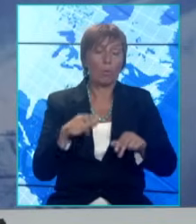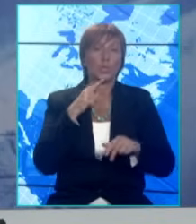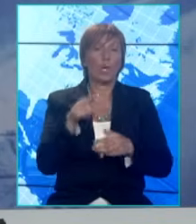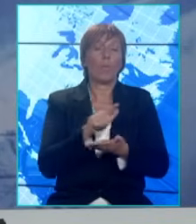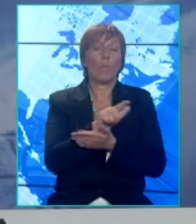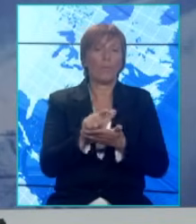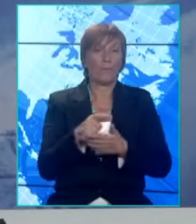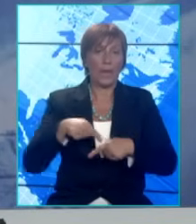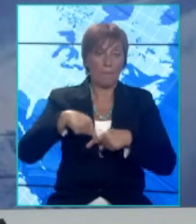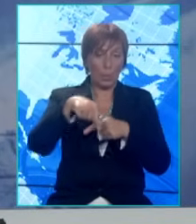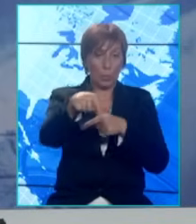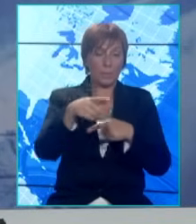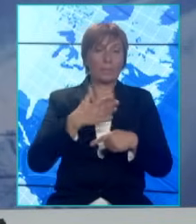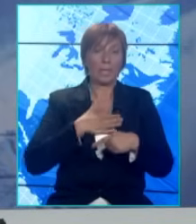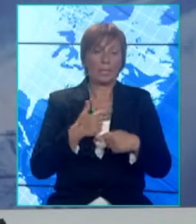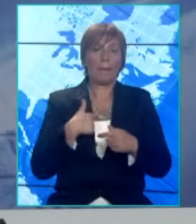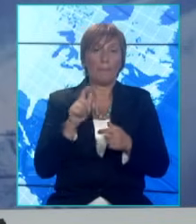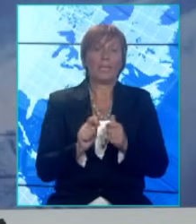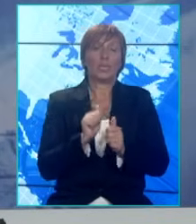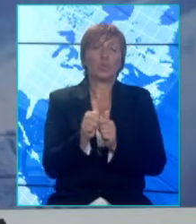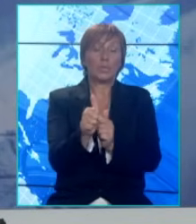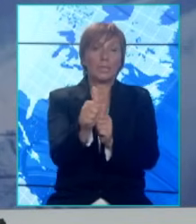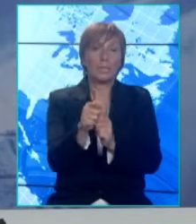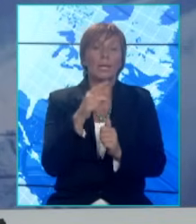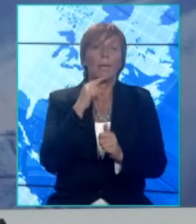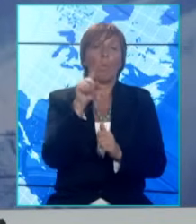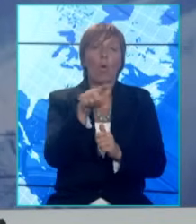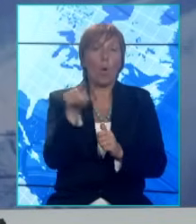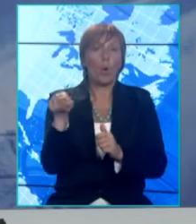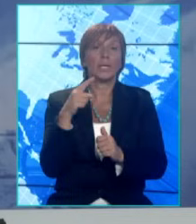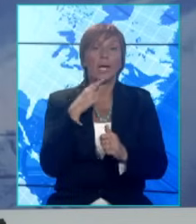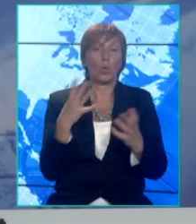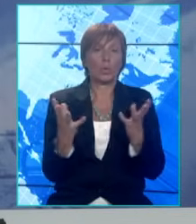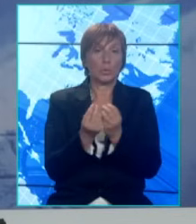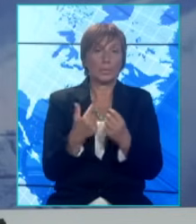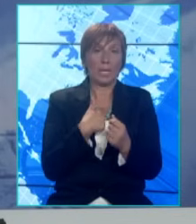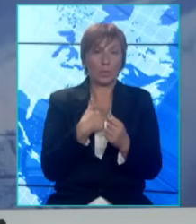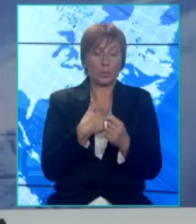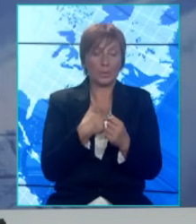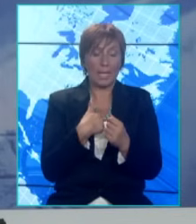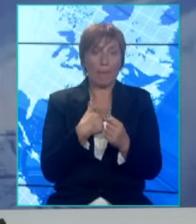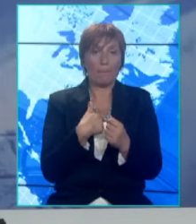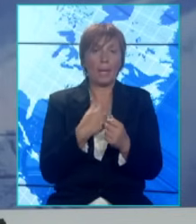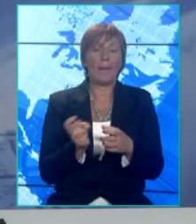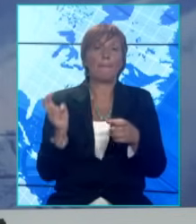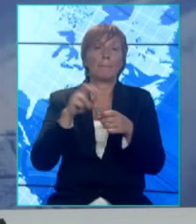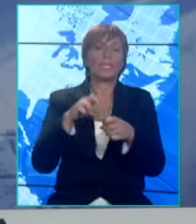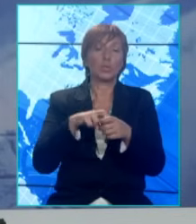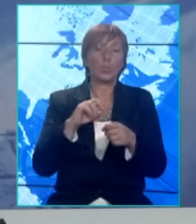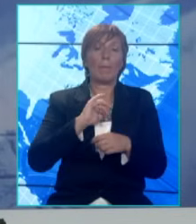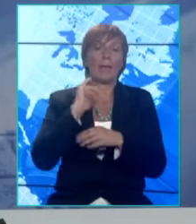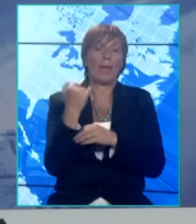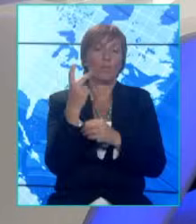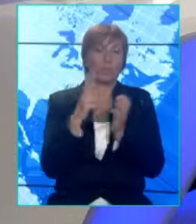vremenu ispred nas da sustignemo one koji su zajedno s nama u kontekstu pristupanja Europskoj